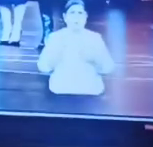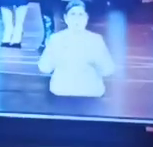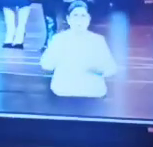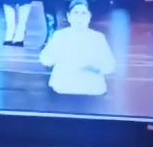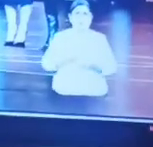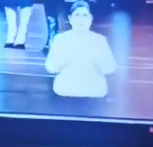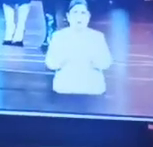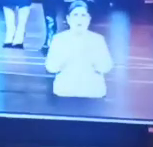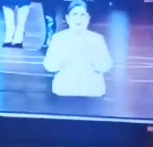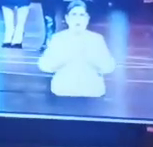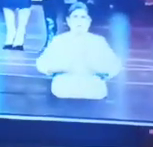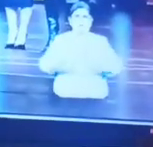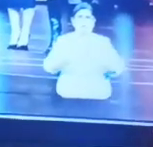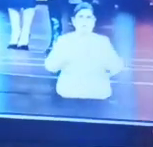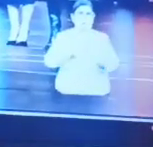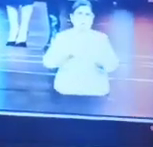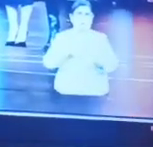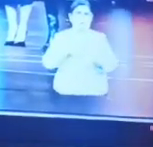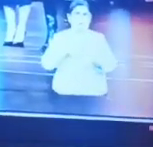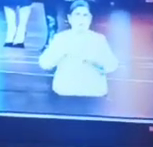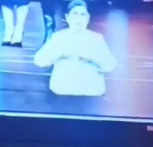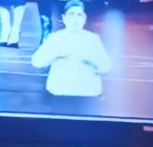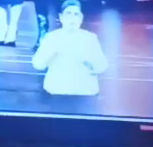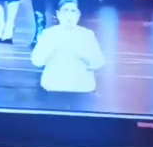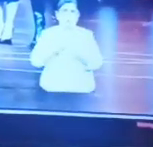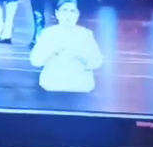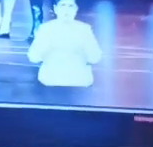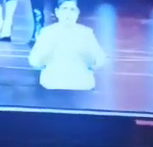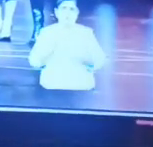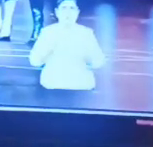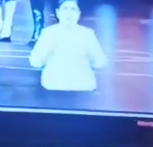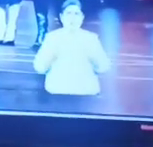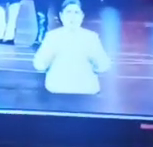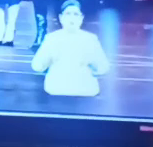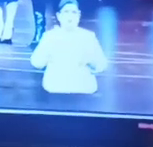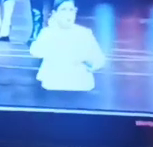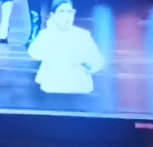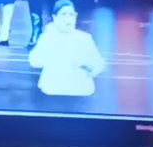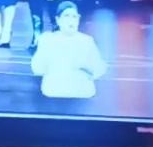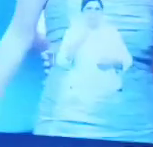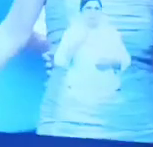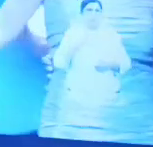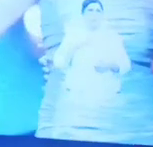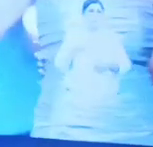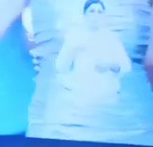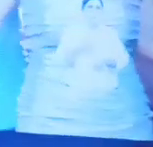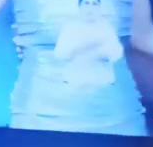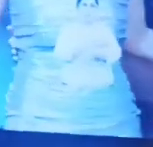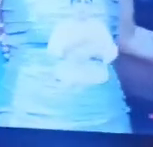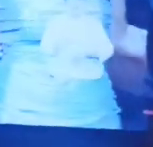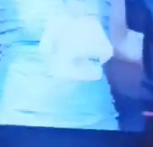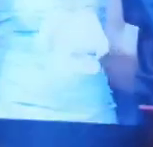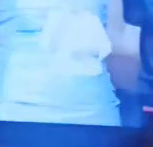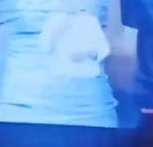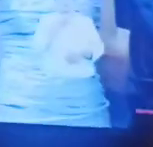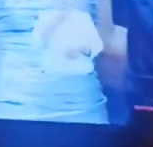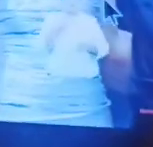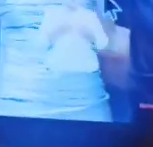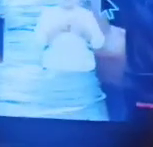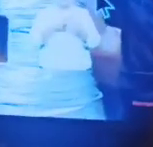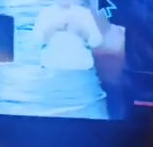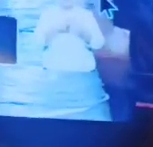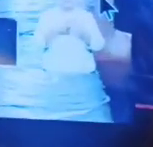سریال موفق سال سریال قضاوت شد، از این جهت که یه دستاوردی داشته، به یه موفقیتی رسیده بوده